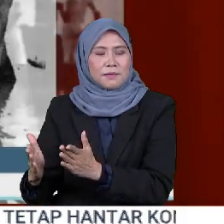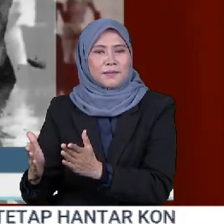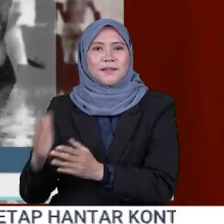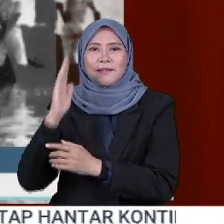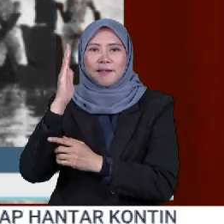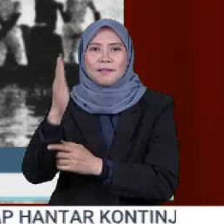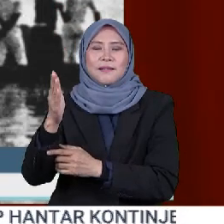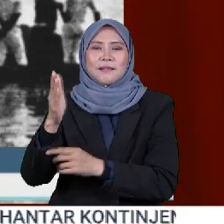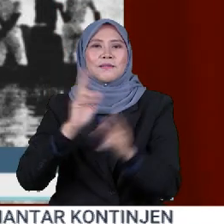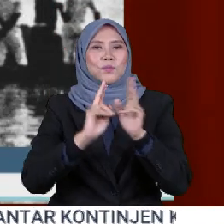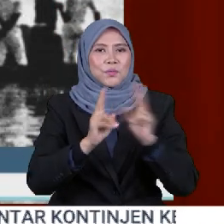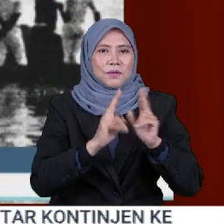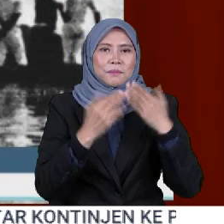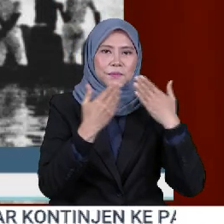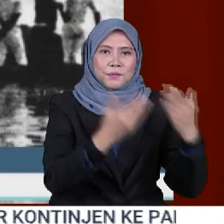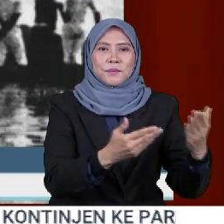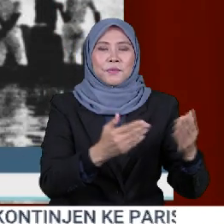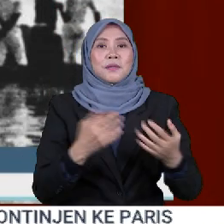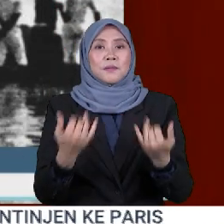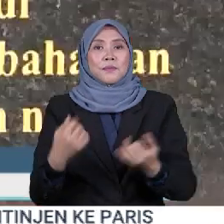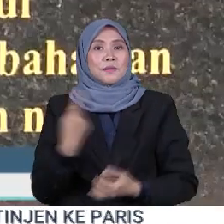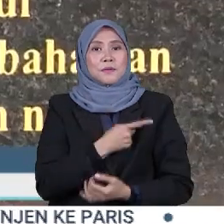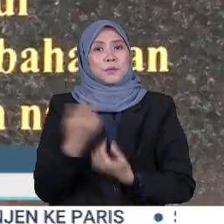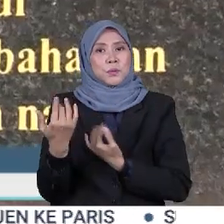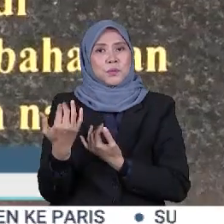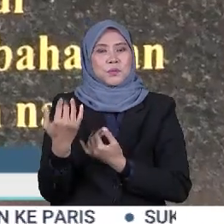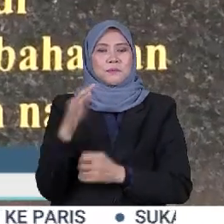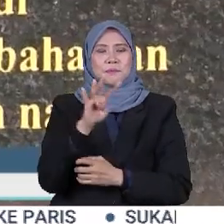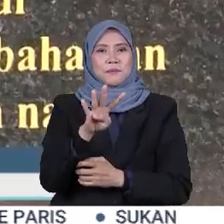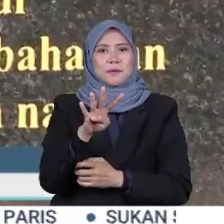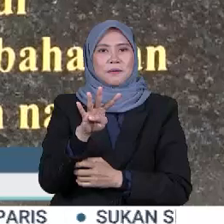akan juga mengucapkan terima kasih. Kita sudah menunggu lebih daripada